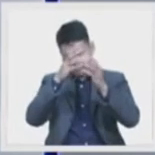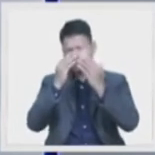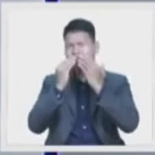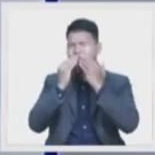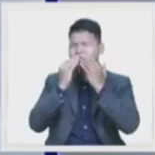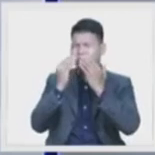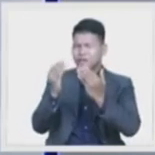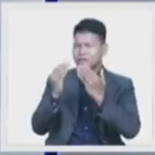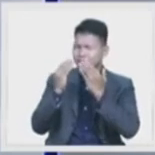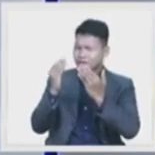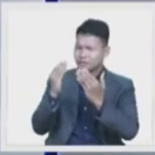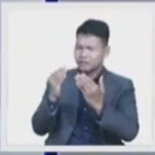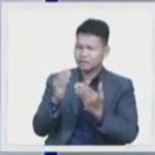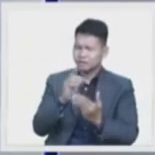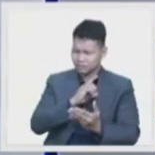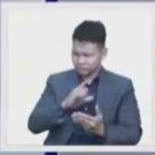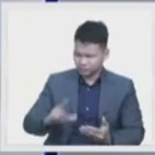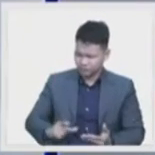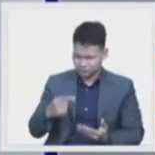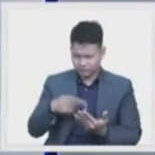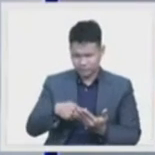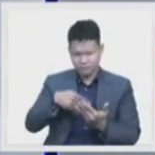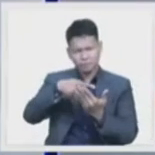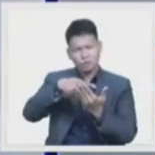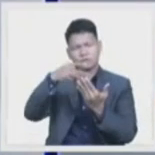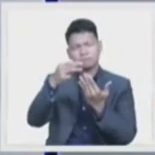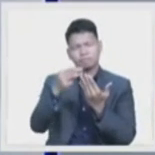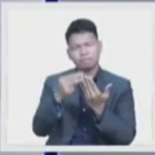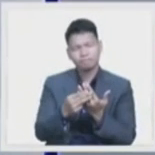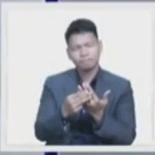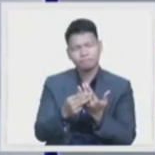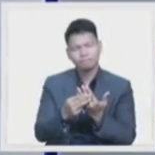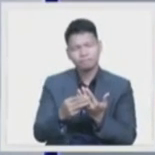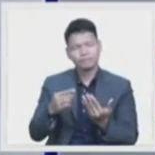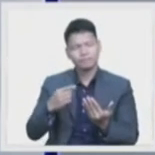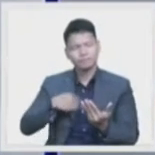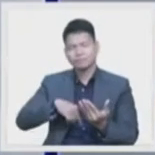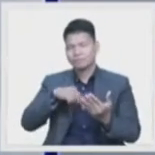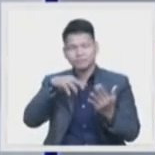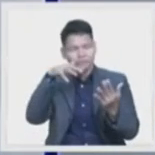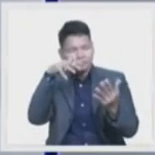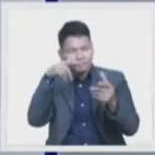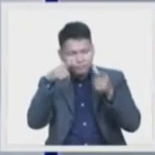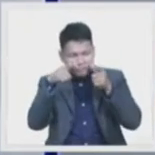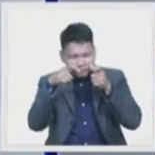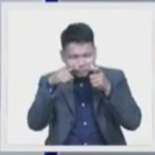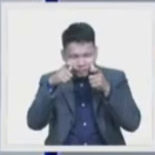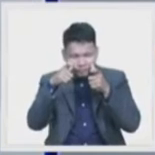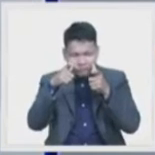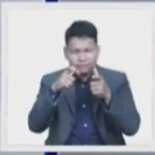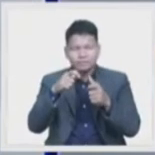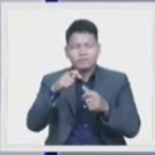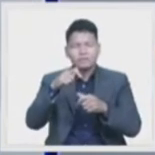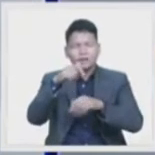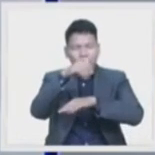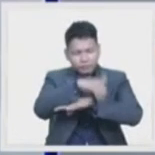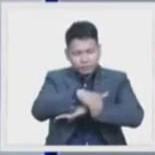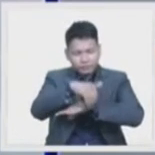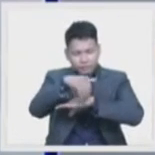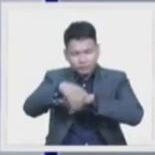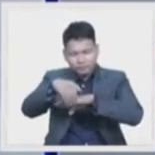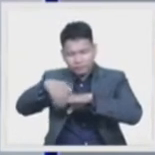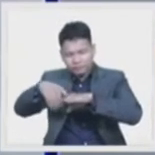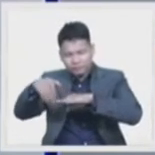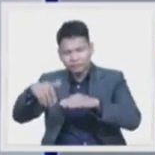kayo Ginoo nining programa nga among gisubaybayan. Sa pipila ka mga gabii sa amo